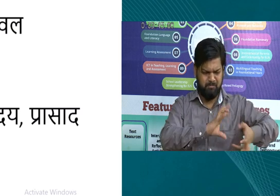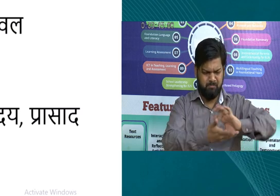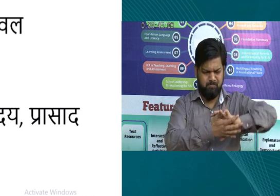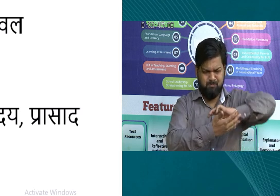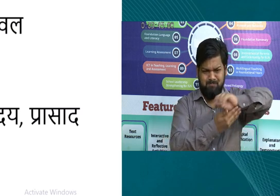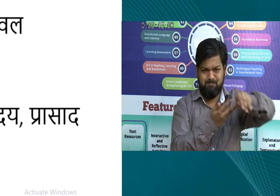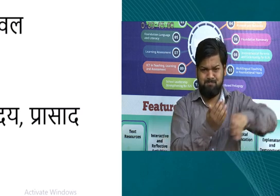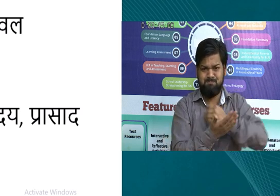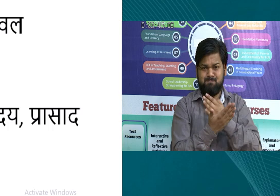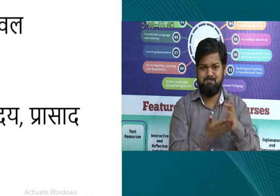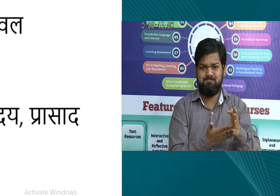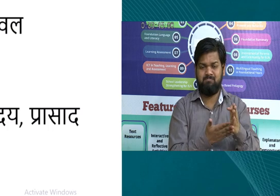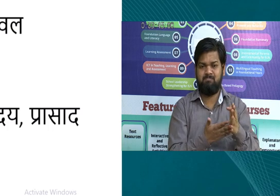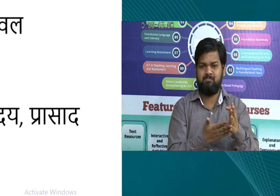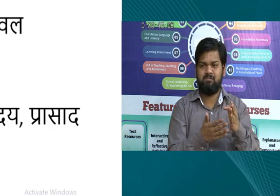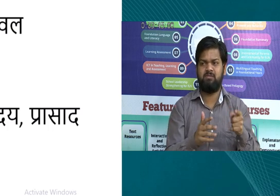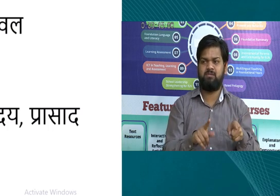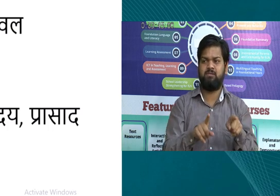है